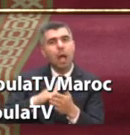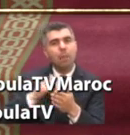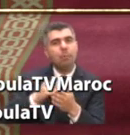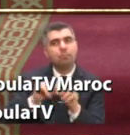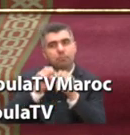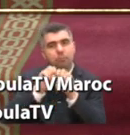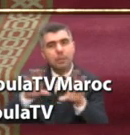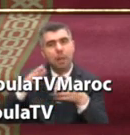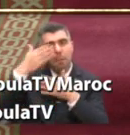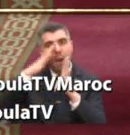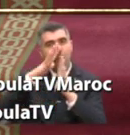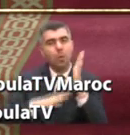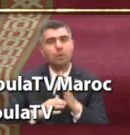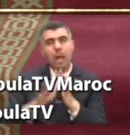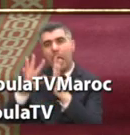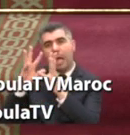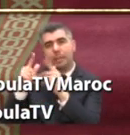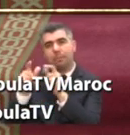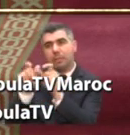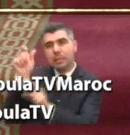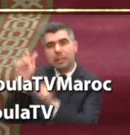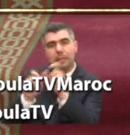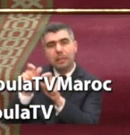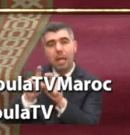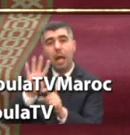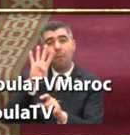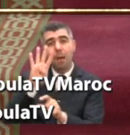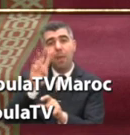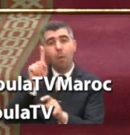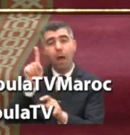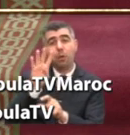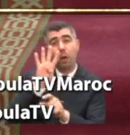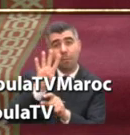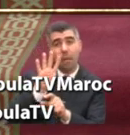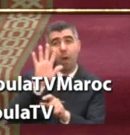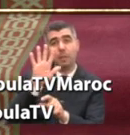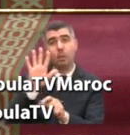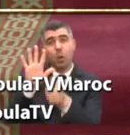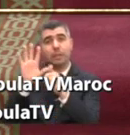المغاربة. هذا العام العدد ديال المترشحين تيبلغ 441,065 مترشحة ومترشح، زيادة